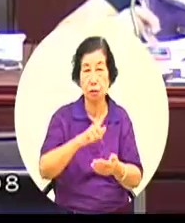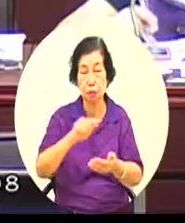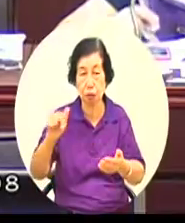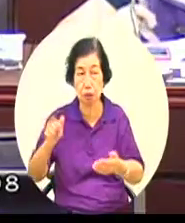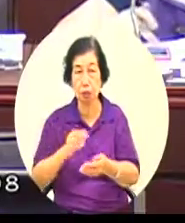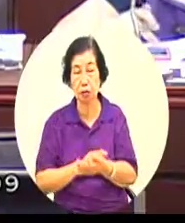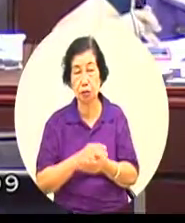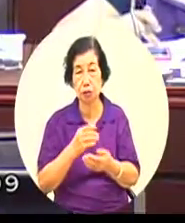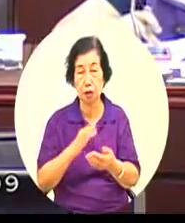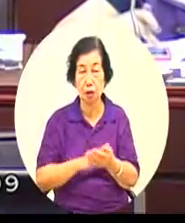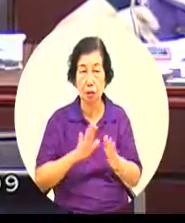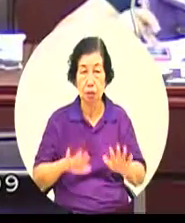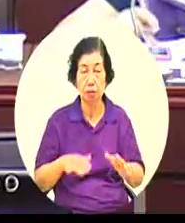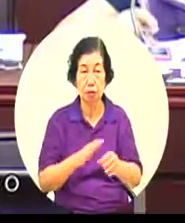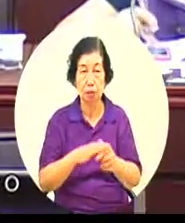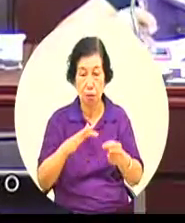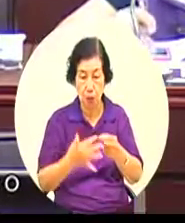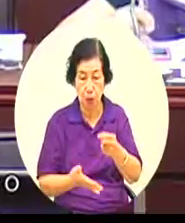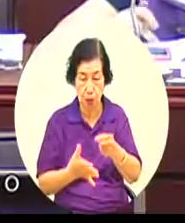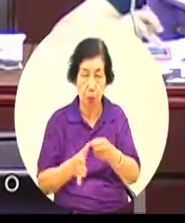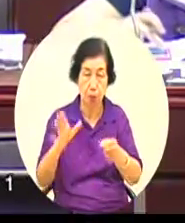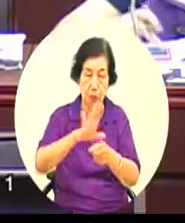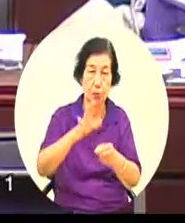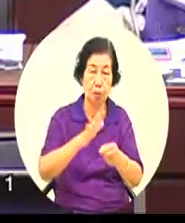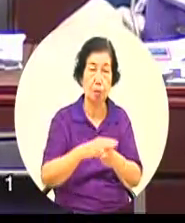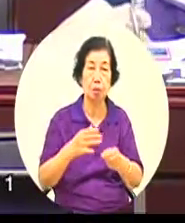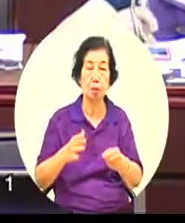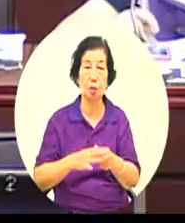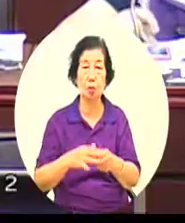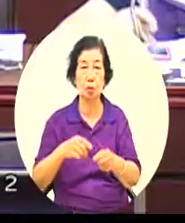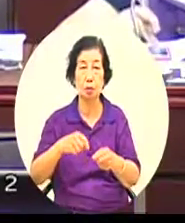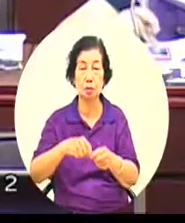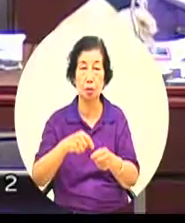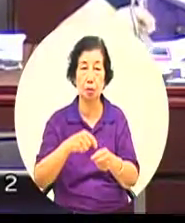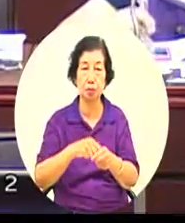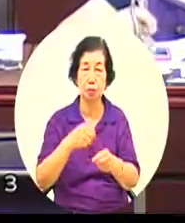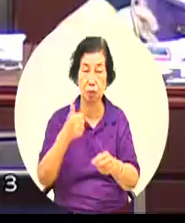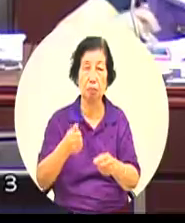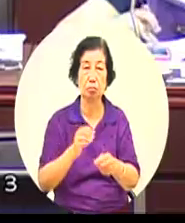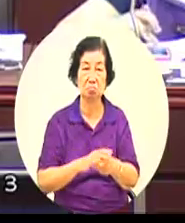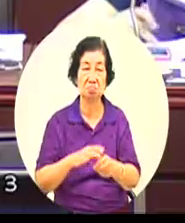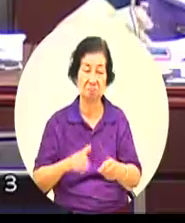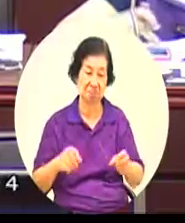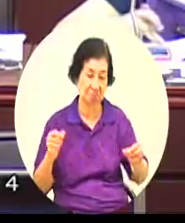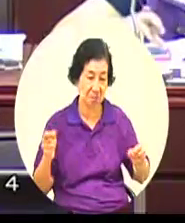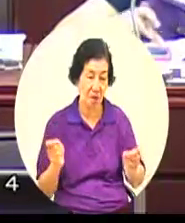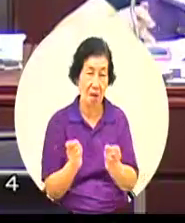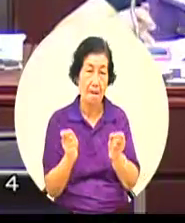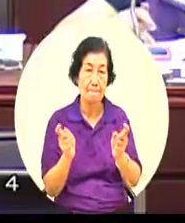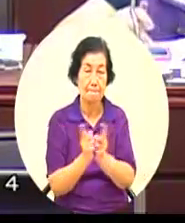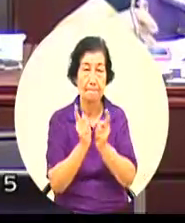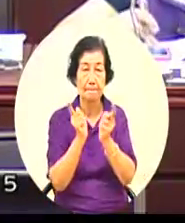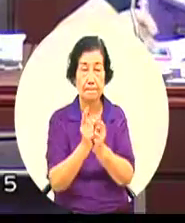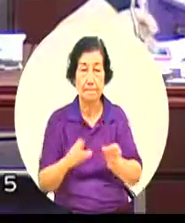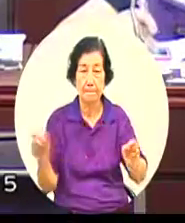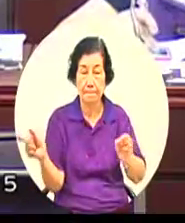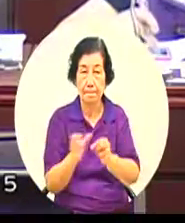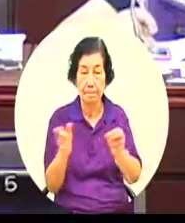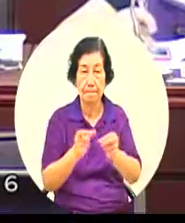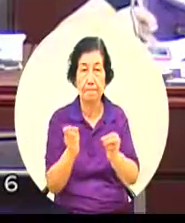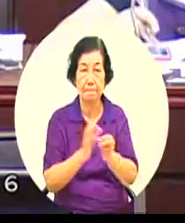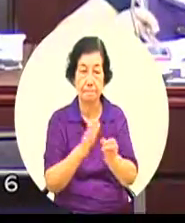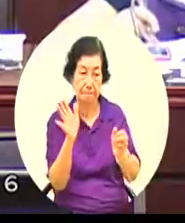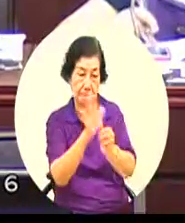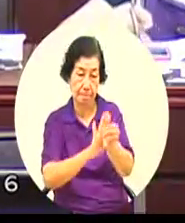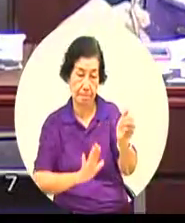餐的费用也都调涨了、哦，使得他们比较好搭配菜色。但是风灾的时候，短期的影响一定是影响这个